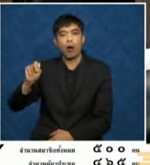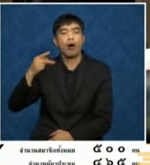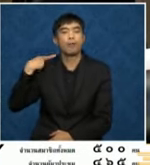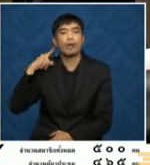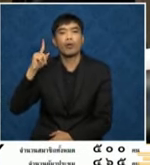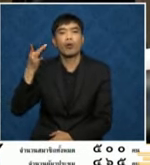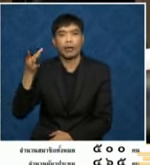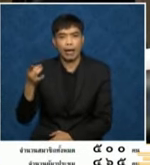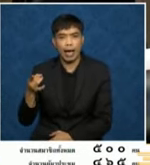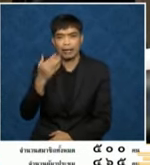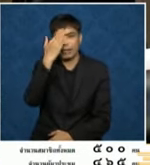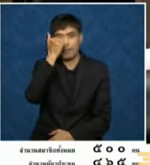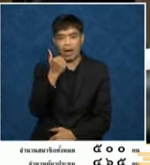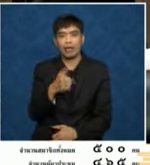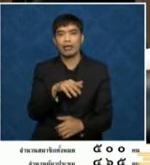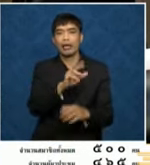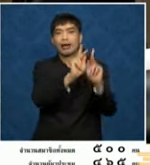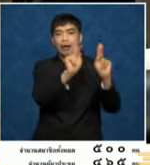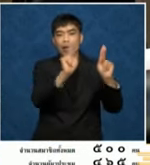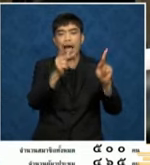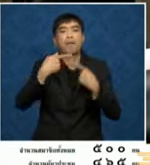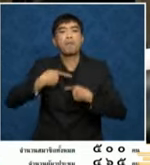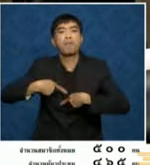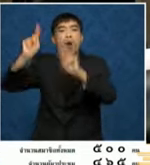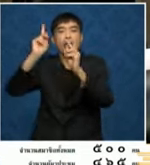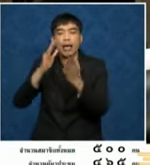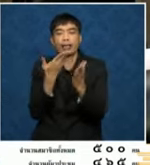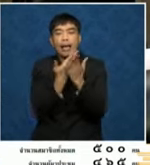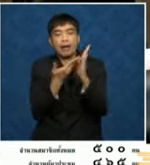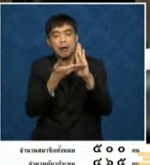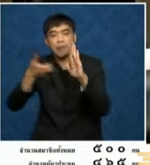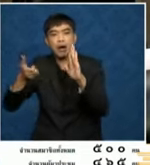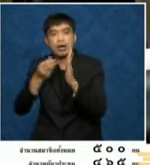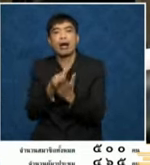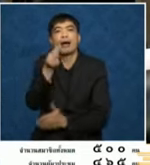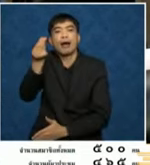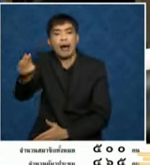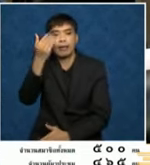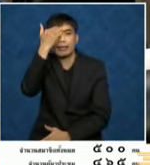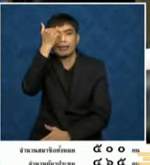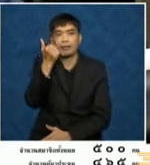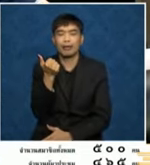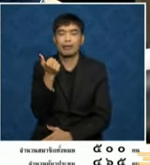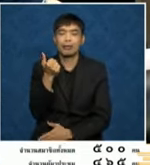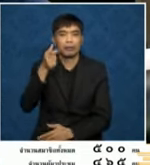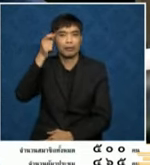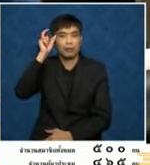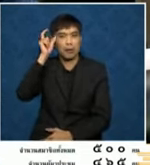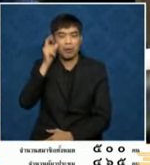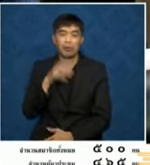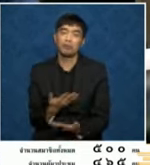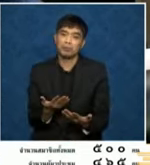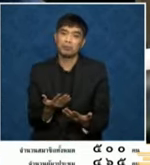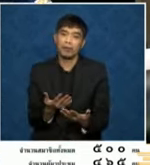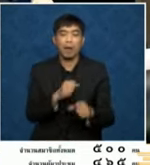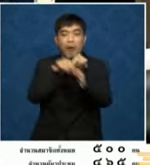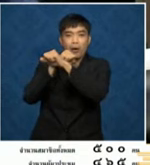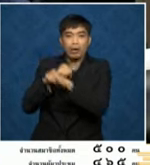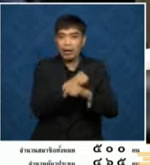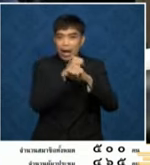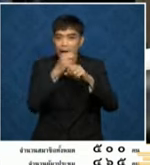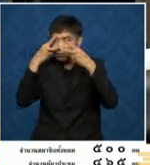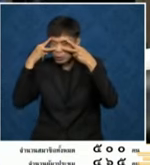ปล่อยผ่านมาได้ยังไงขนาดนี้นะครับท่านทำทุกอย่างนะครับไม่ว่าจะเป็นป้องกันการก่อการร้าย